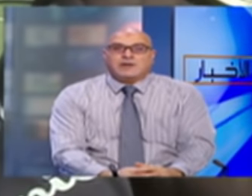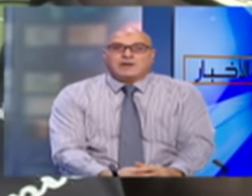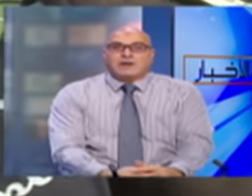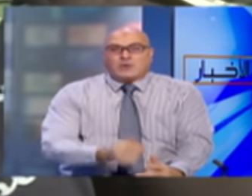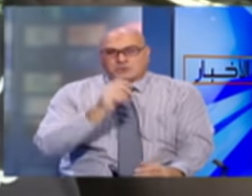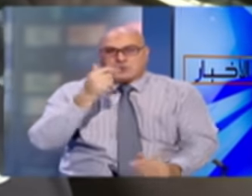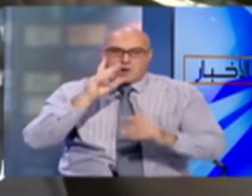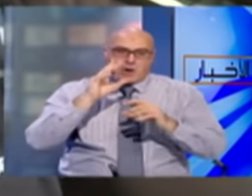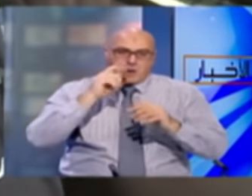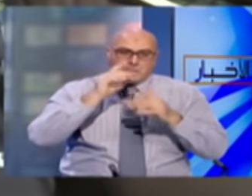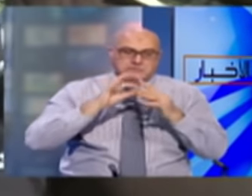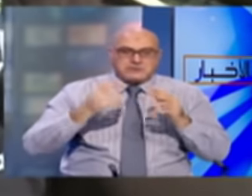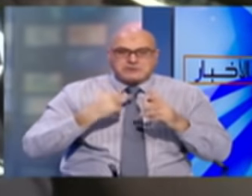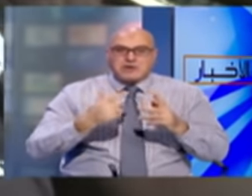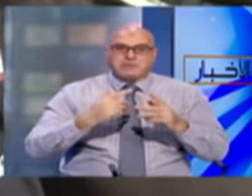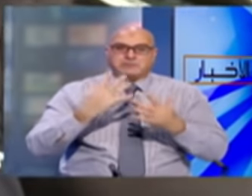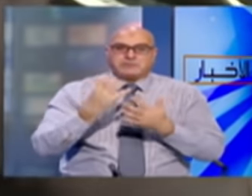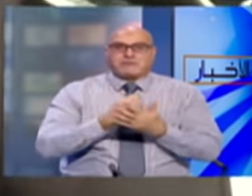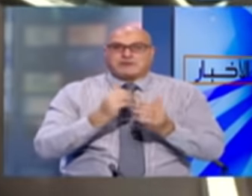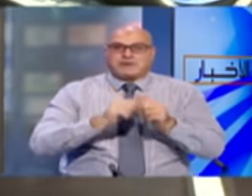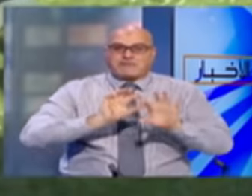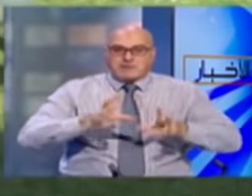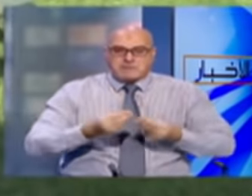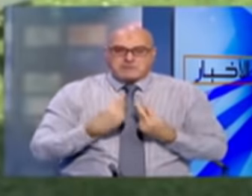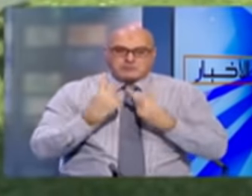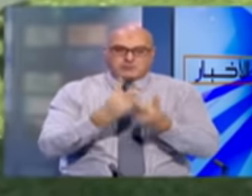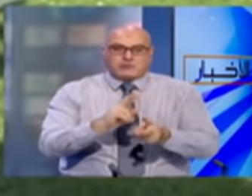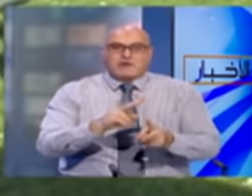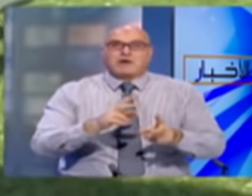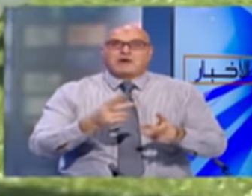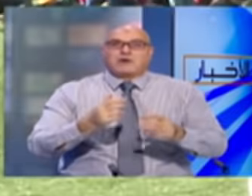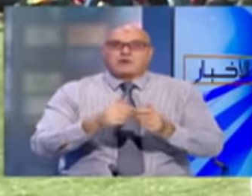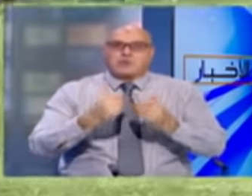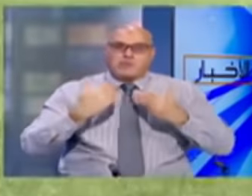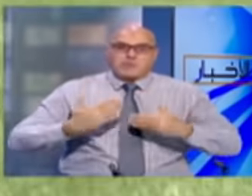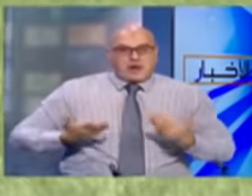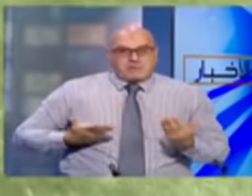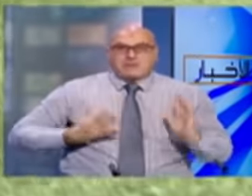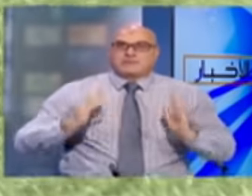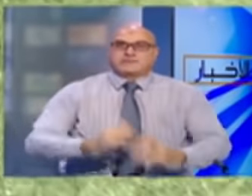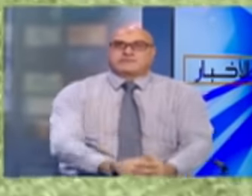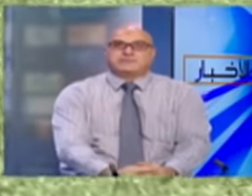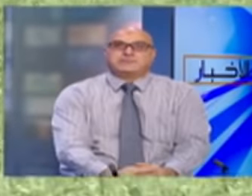نجيو لهنايا نبدلو مع لا فامي مع الأسرة الصغيرة.